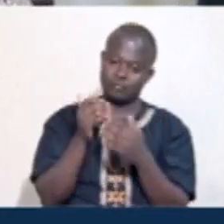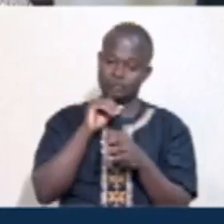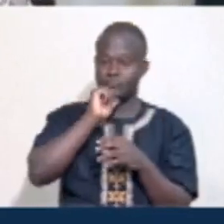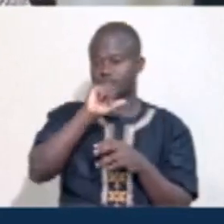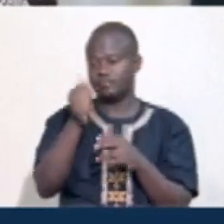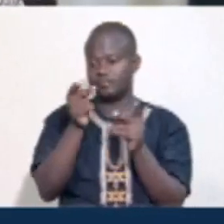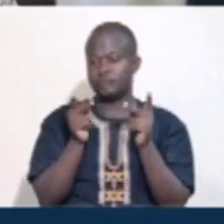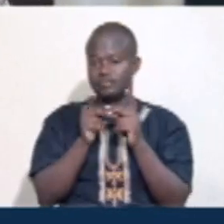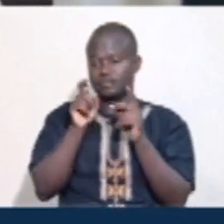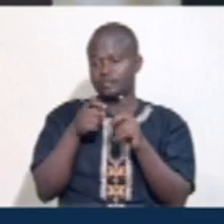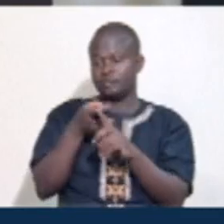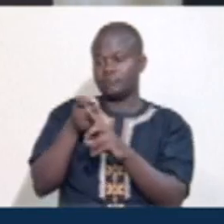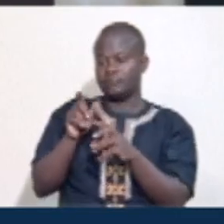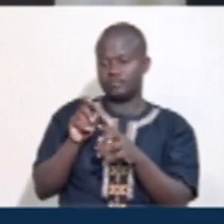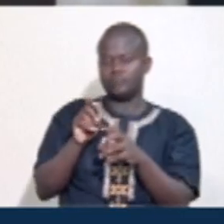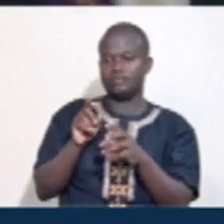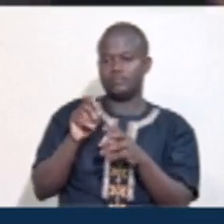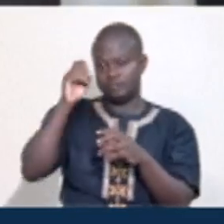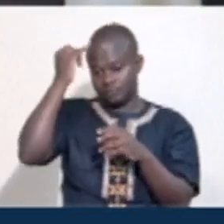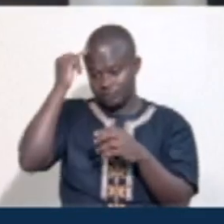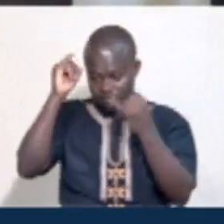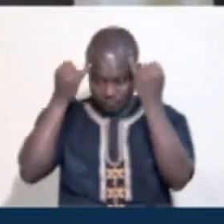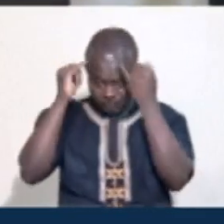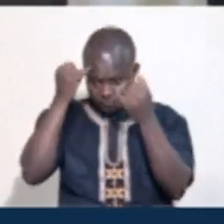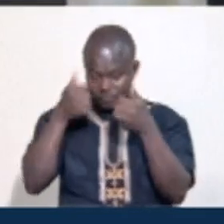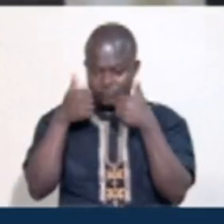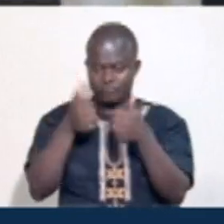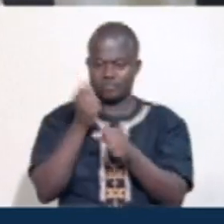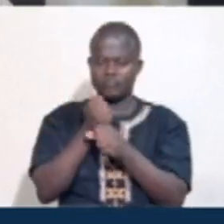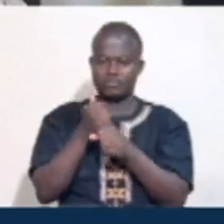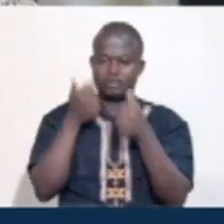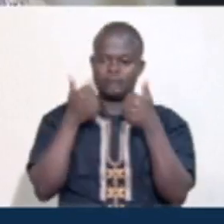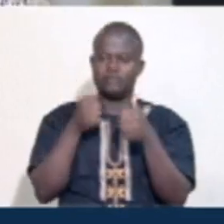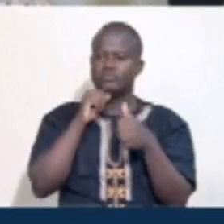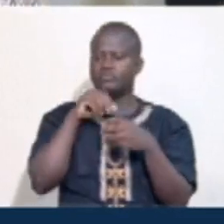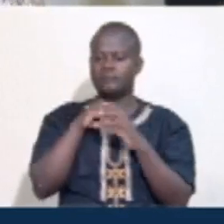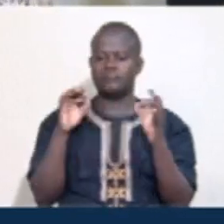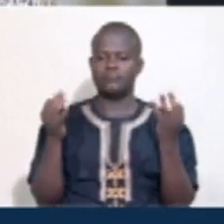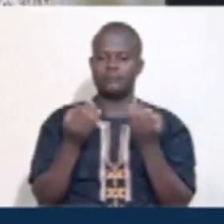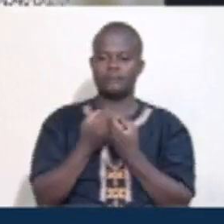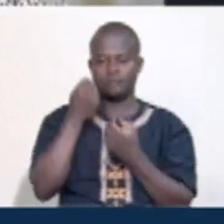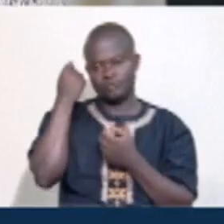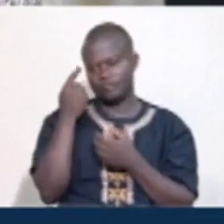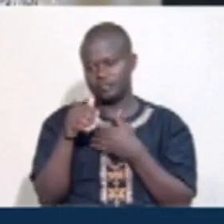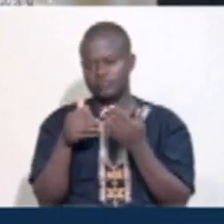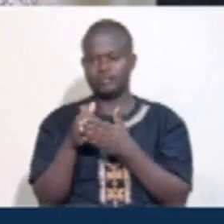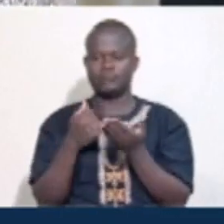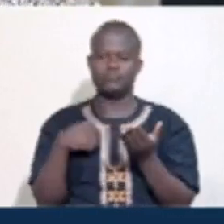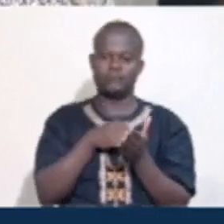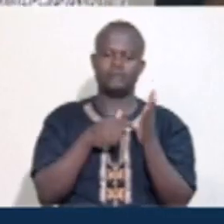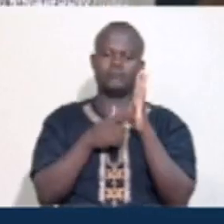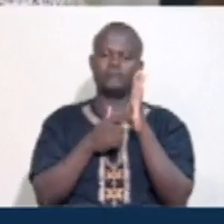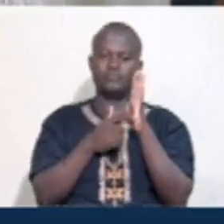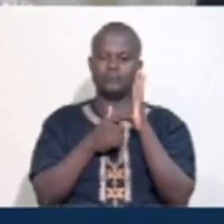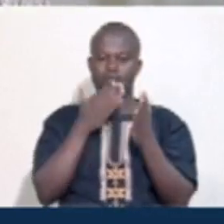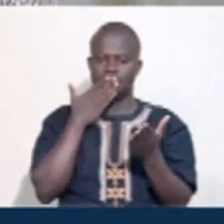handi hantu dukwiye kuvoma intekerezo nzima imigirire mizima atari mu muryango. Rero atugaragarije